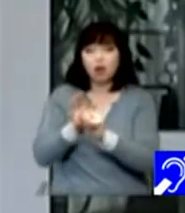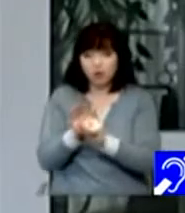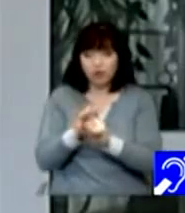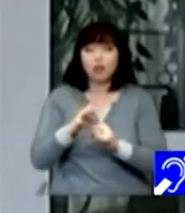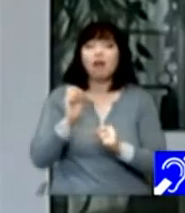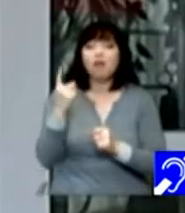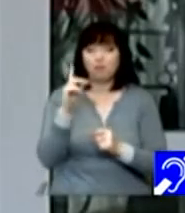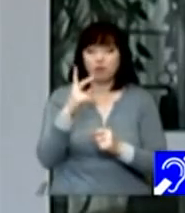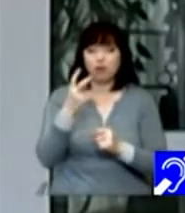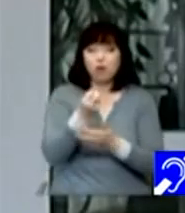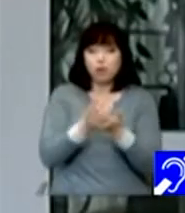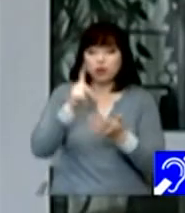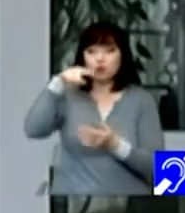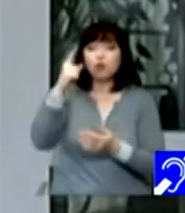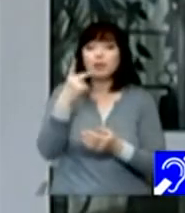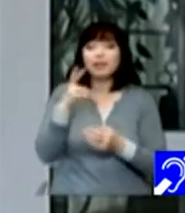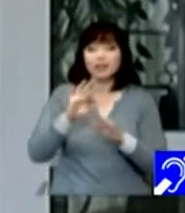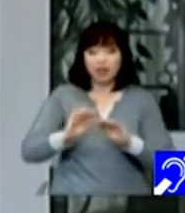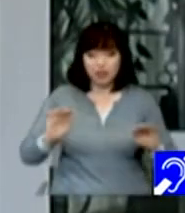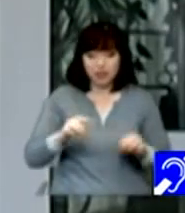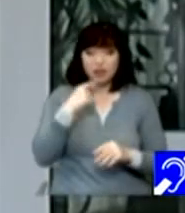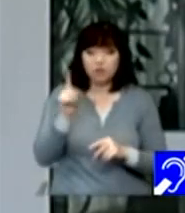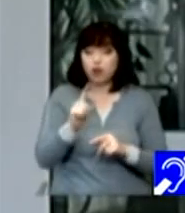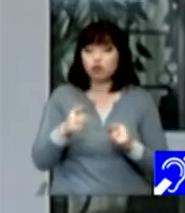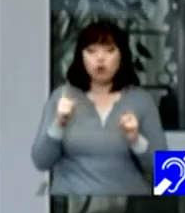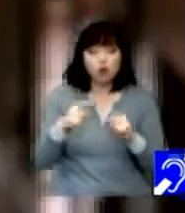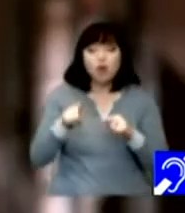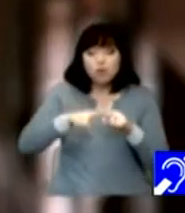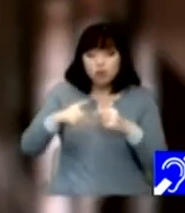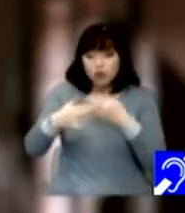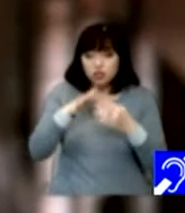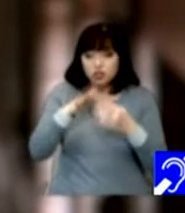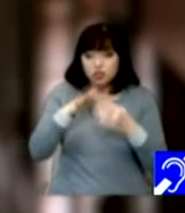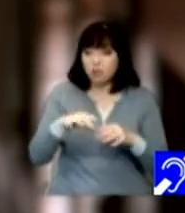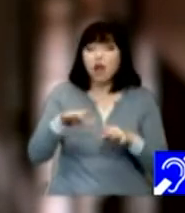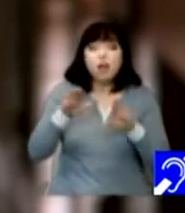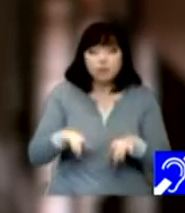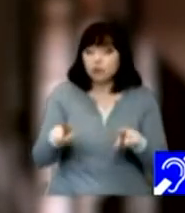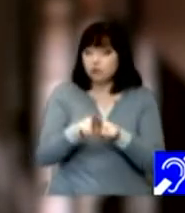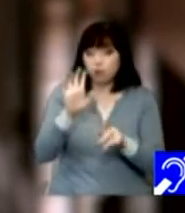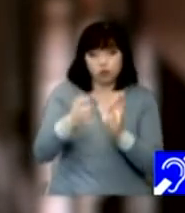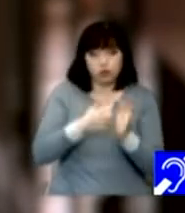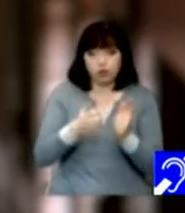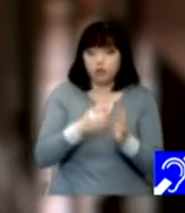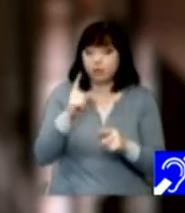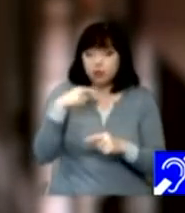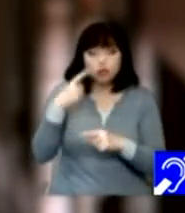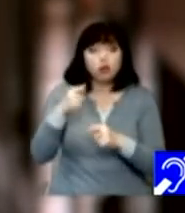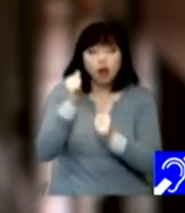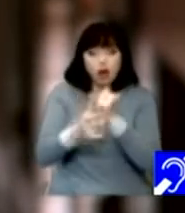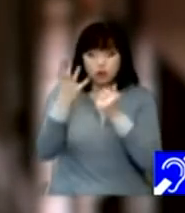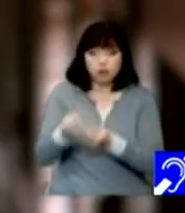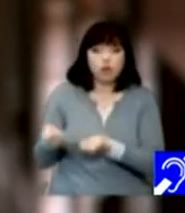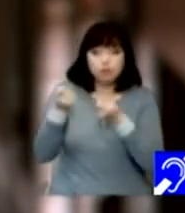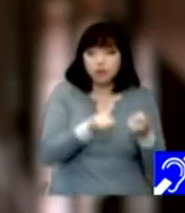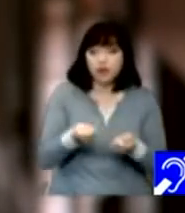Valentin Ignatenko. Specialiștii spun că în scurt timp nici acestea nu vor fi suficiente, că sunt aduși permanent copii